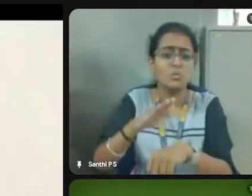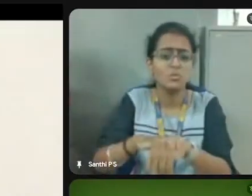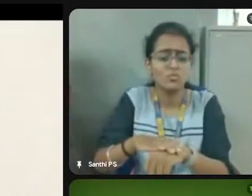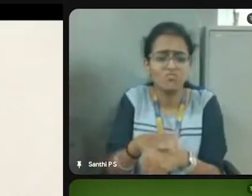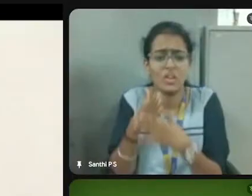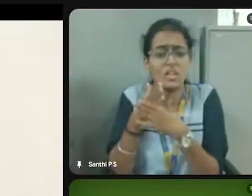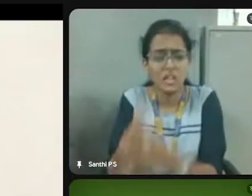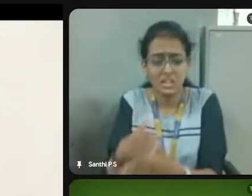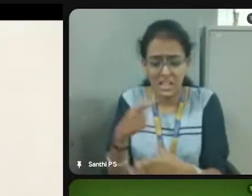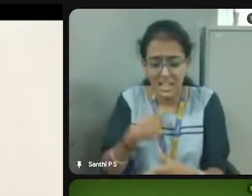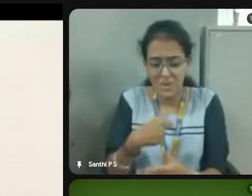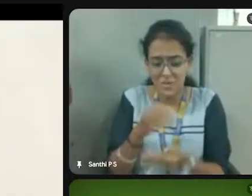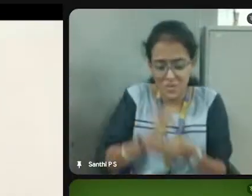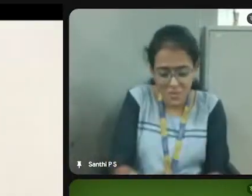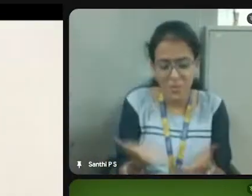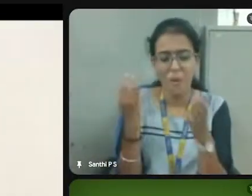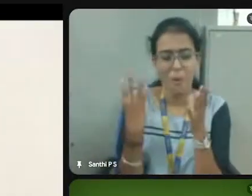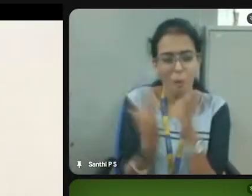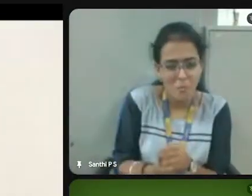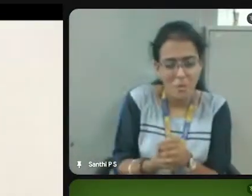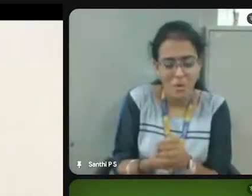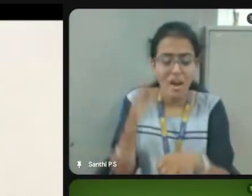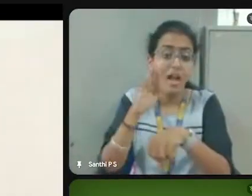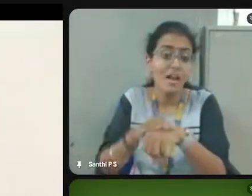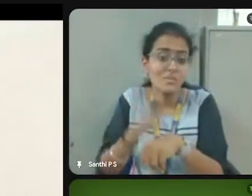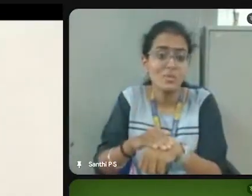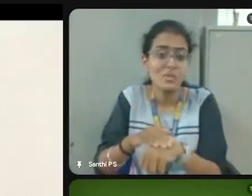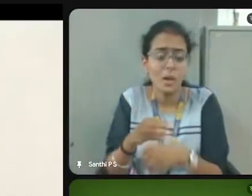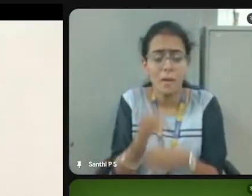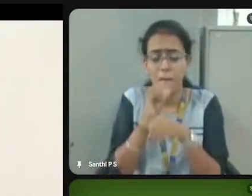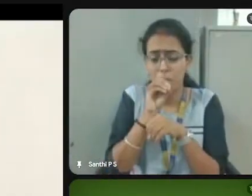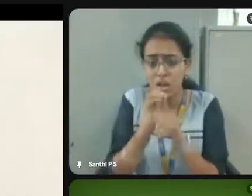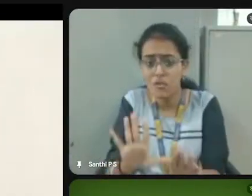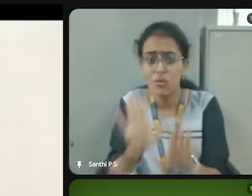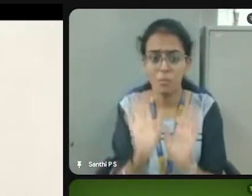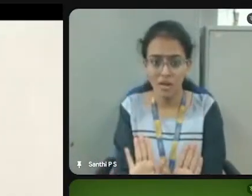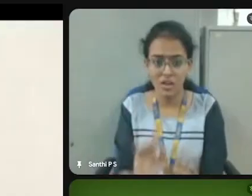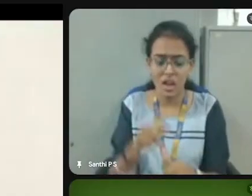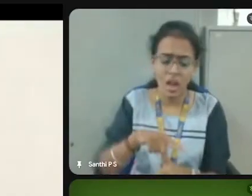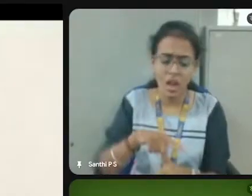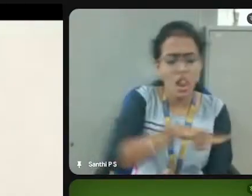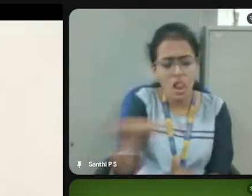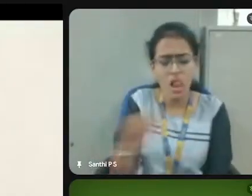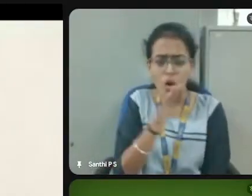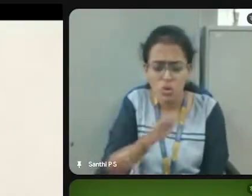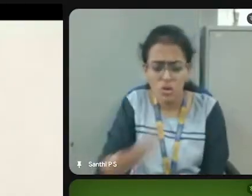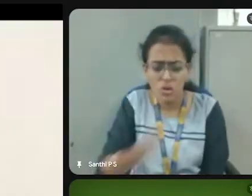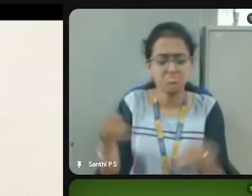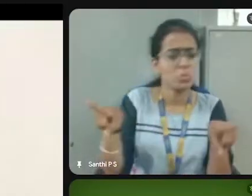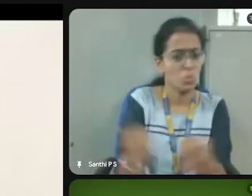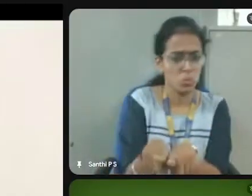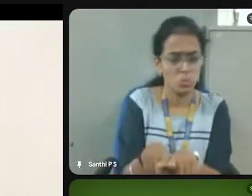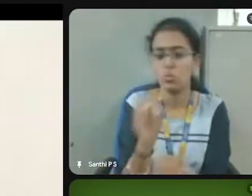മക്കളോടുള്ള ഒരു ജീവിതത്തിൽ നിന്നും ഉള്ള ഒരു അനുഭവം, ഒരു എക്സ്പീരിയൻസ് വെച്ചിട്ട് എനിക്ക് പറയാനുള്ളത്, എല്ലാ കുട്ടികളും ഒരുപോലെ അല്ല.